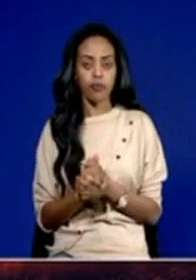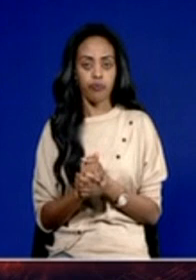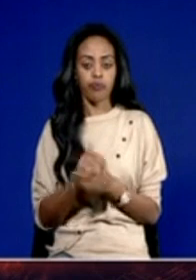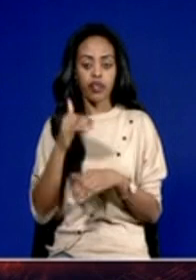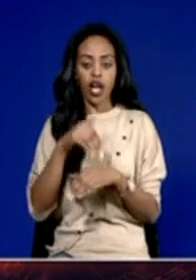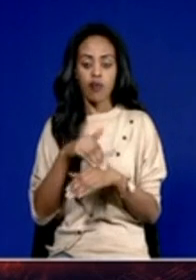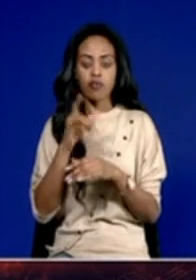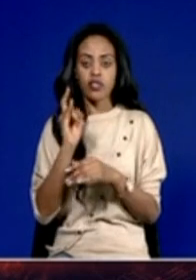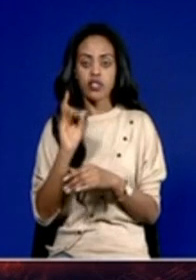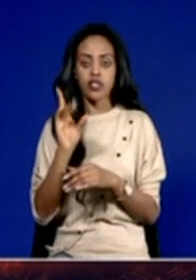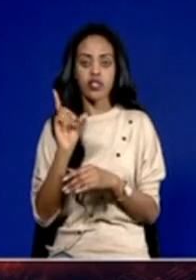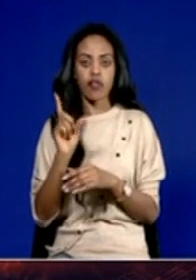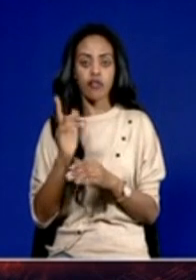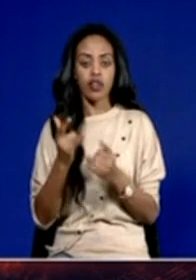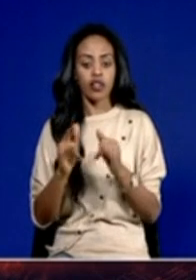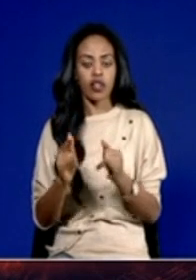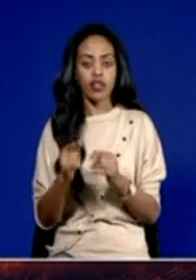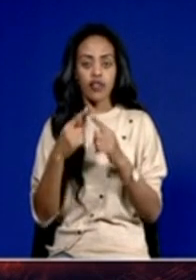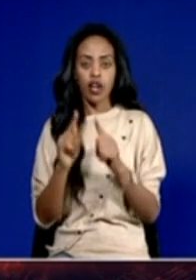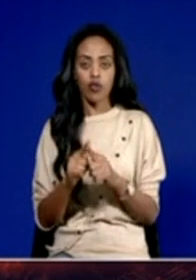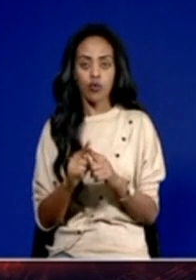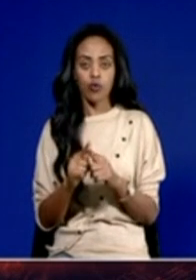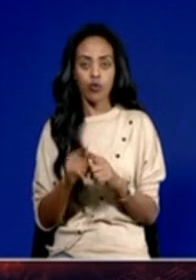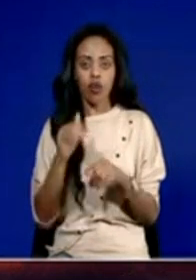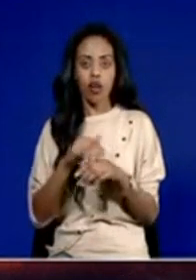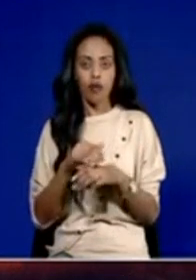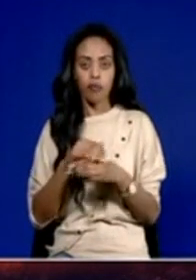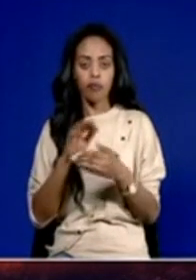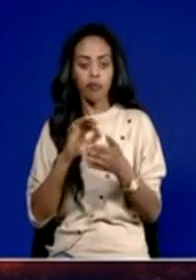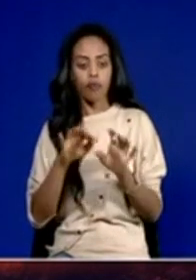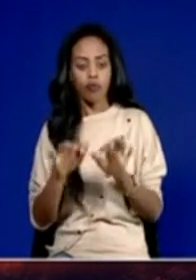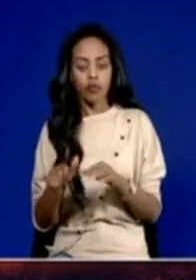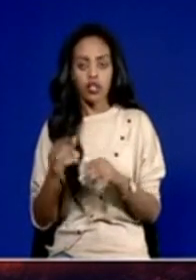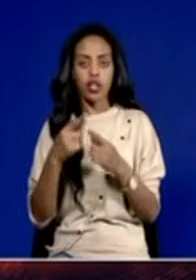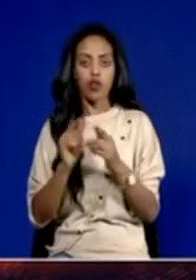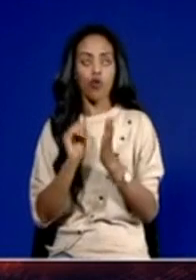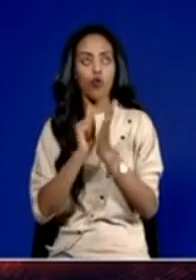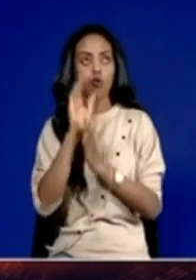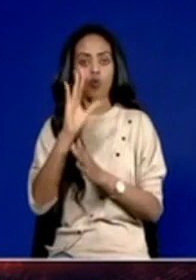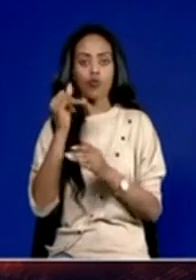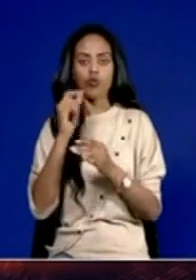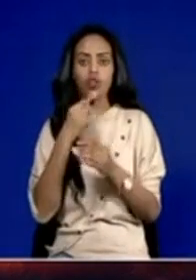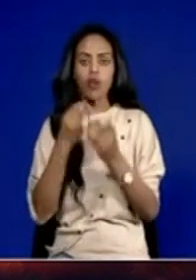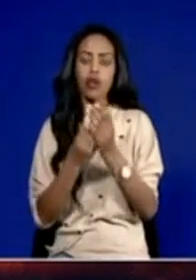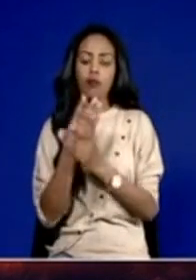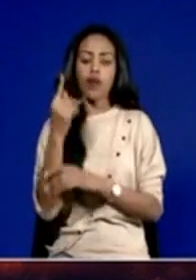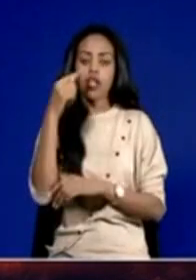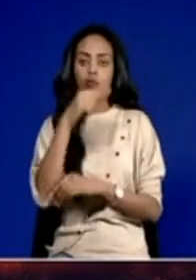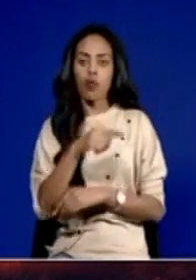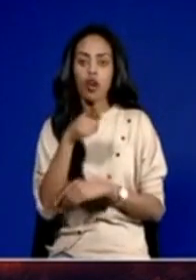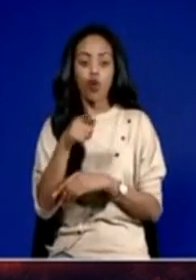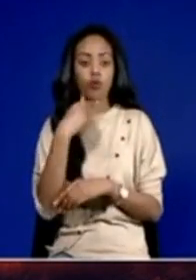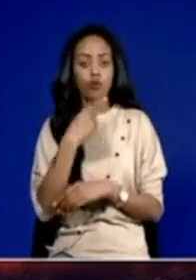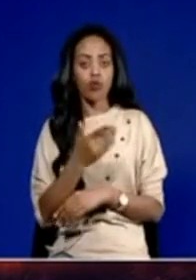ቴክኖሎጂ ኣብ ፀዓት ይኹኑ ኣብ ተፈላለዩ ነገራት ኣብ ኣይሲቲ ኣብ ጎቦታትን ጎቦን ሽንጥሮን ንልምዓት ምውዓል ኣብ ከምዚኦም